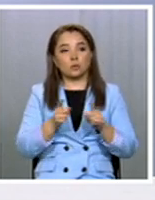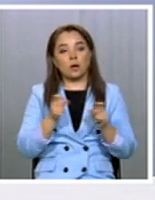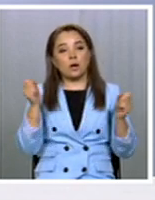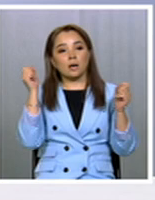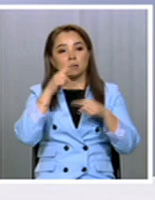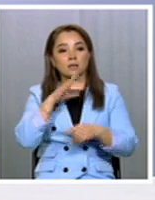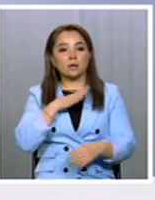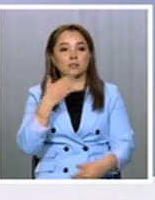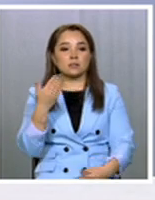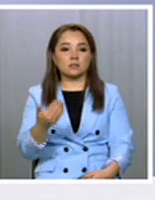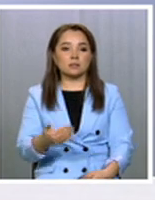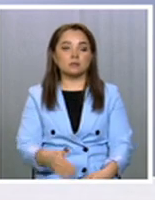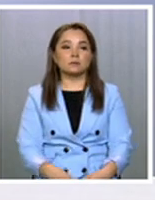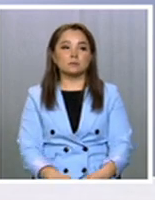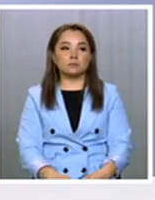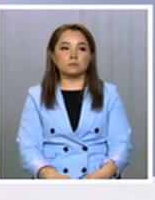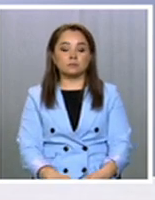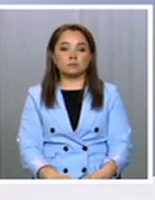анықтадыңыз.